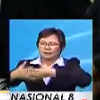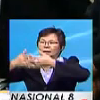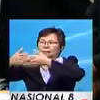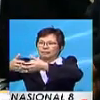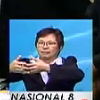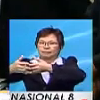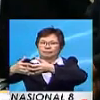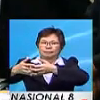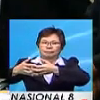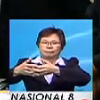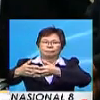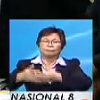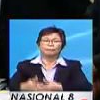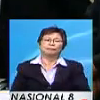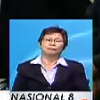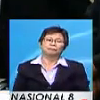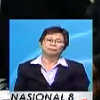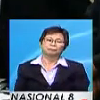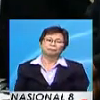Alejandro